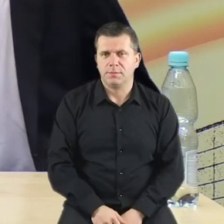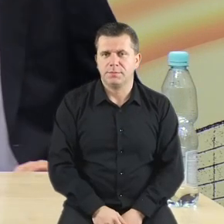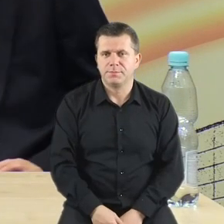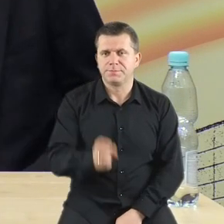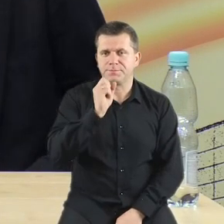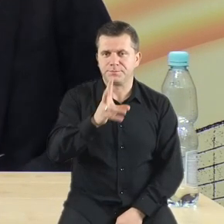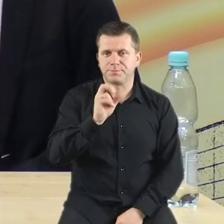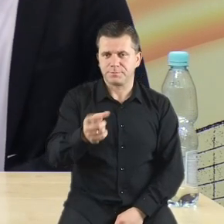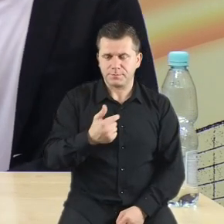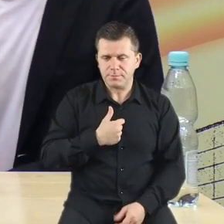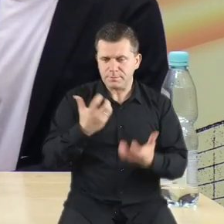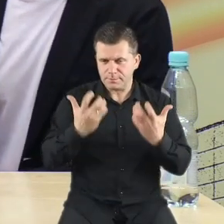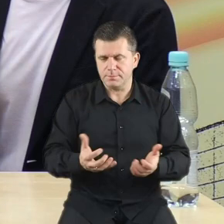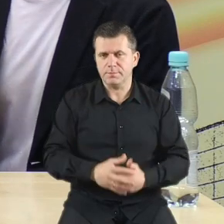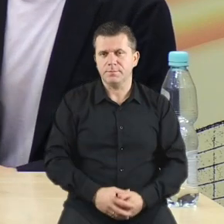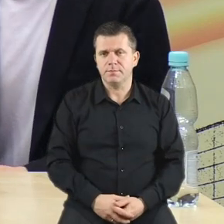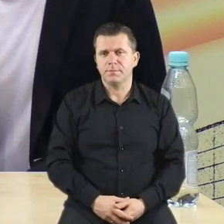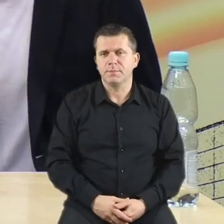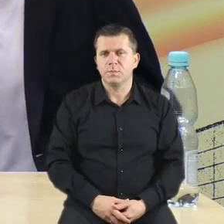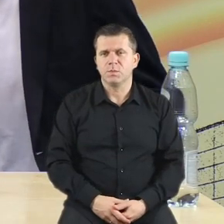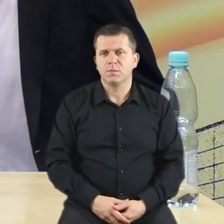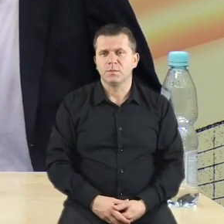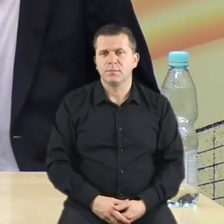do tego, taką mam tezę,